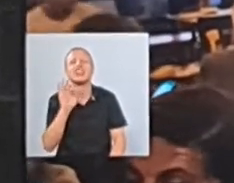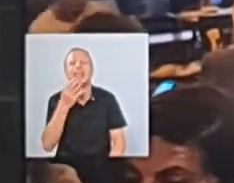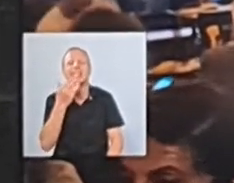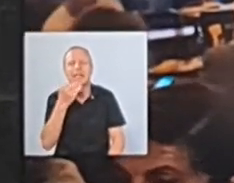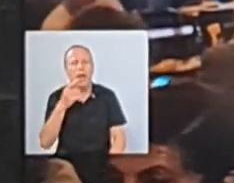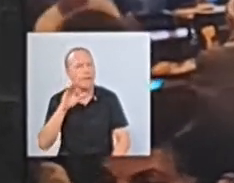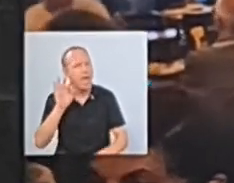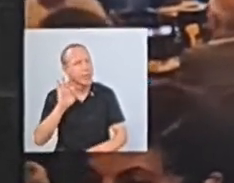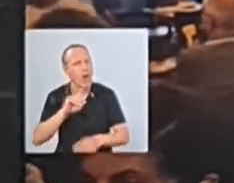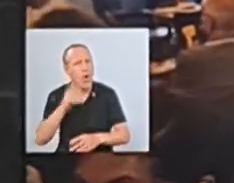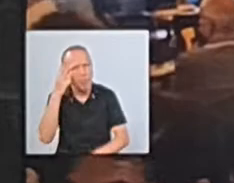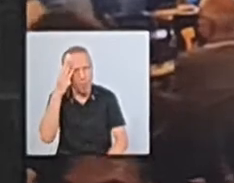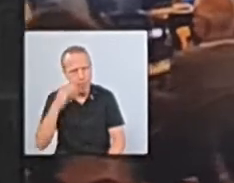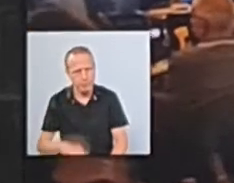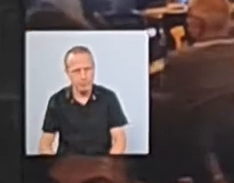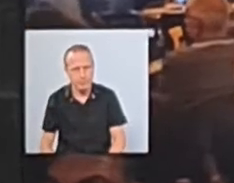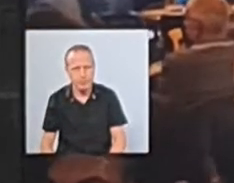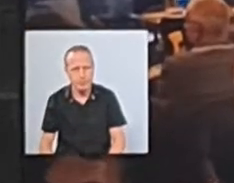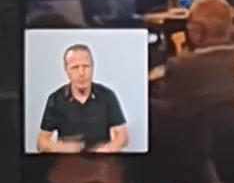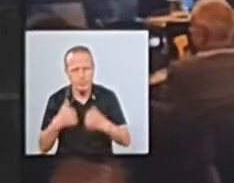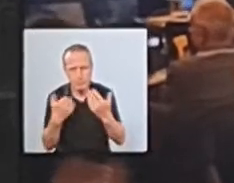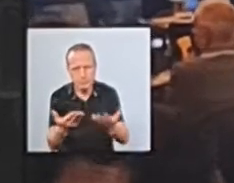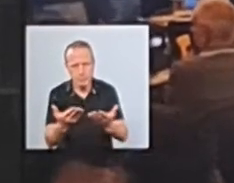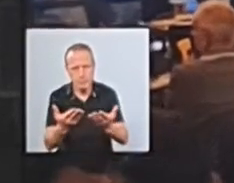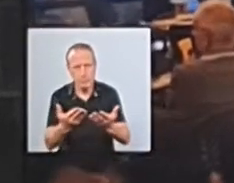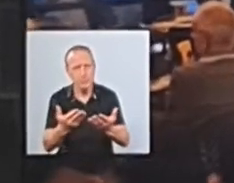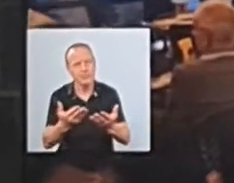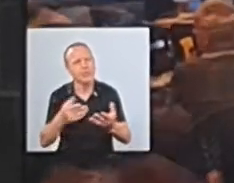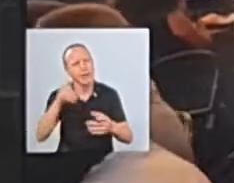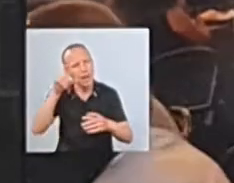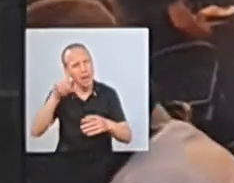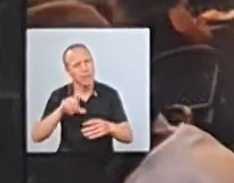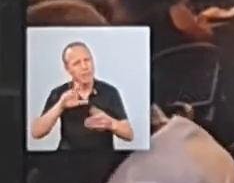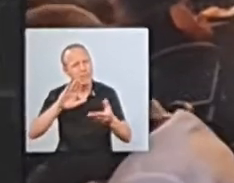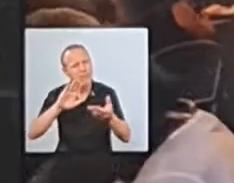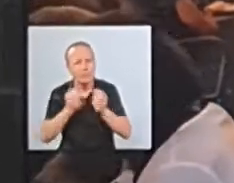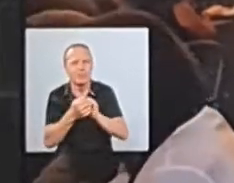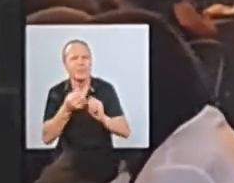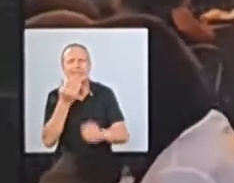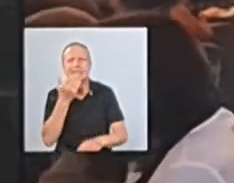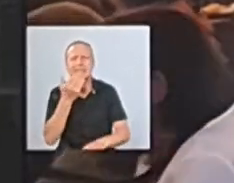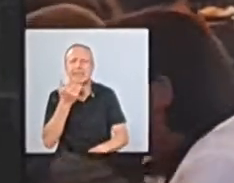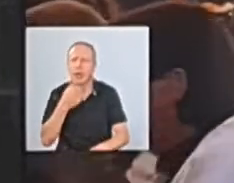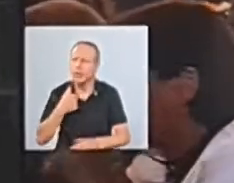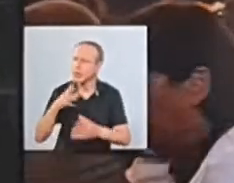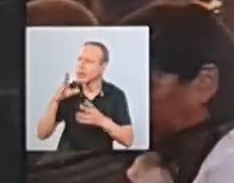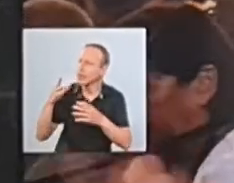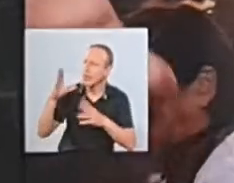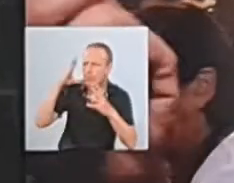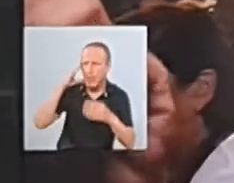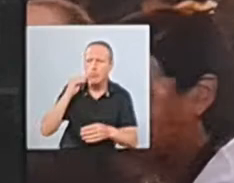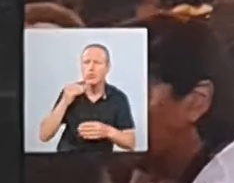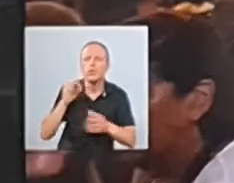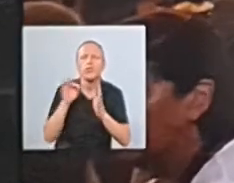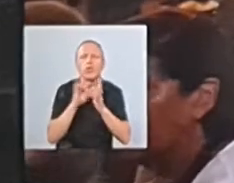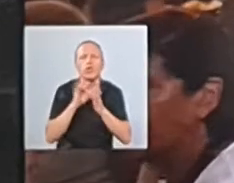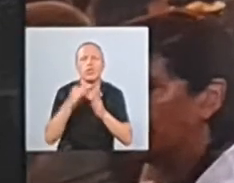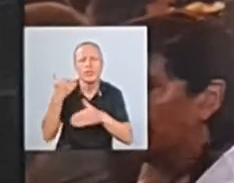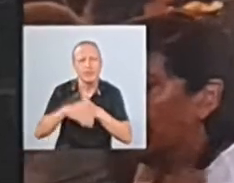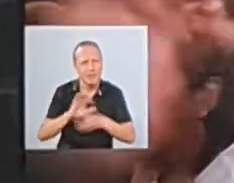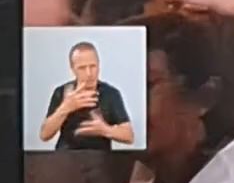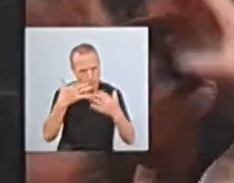לא מוכרים. ולתת לנו אולי איזה טוויסט ישראלי. אני מאוד מבסוט. מה את רוצה הסופית? אם הקהל היום ייתן לי